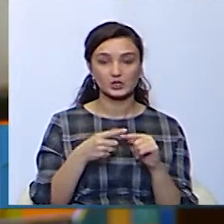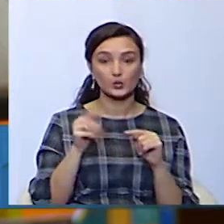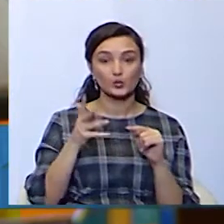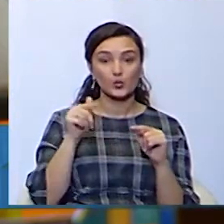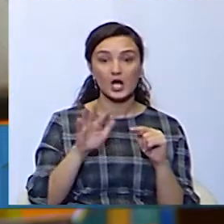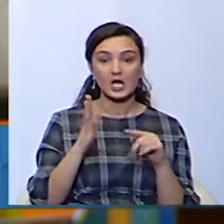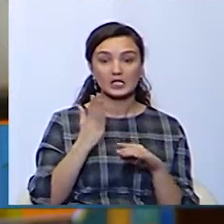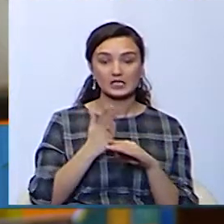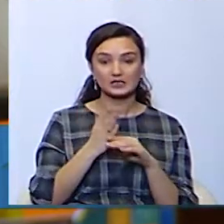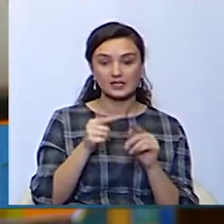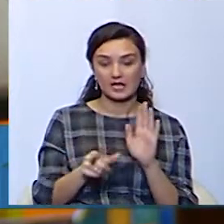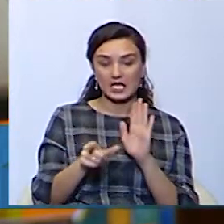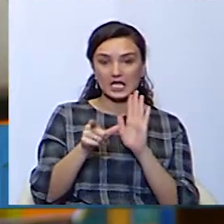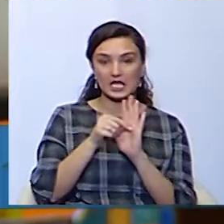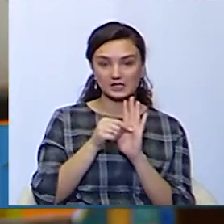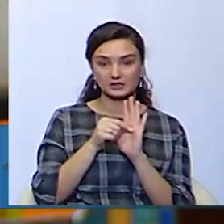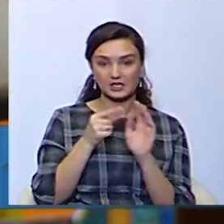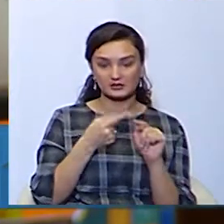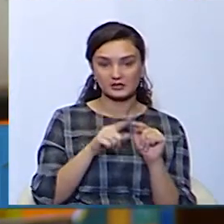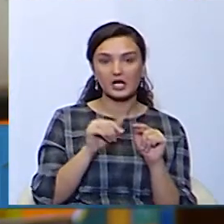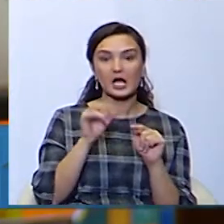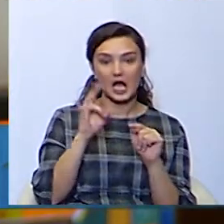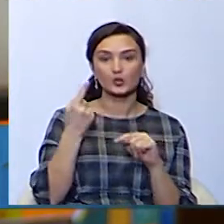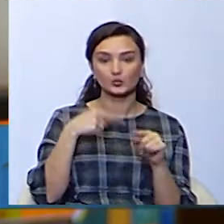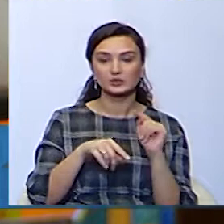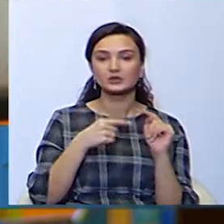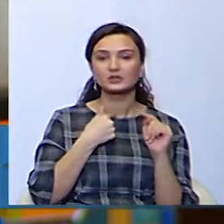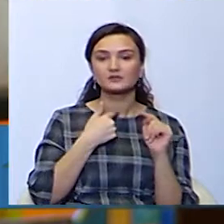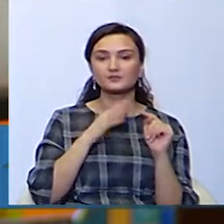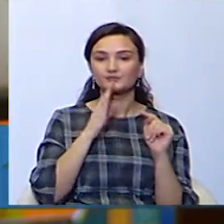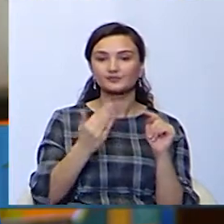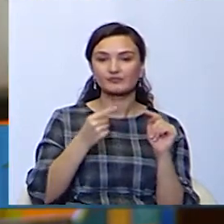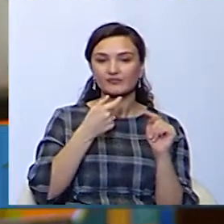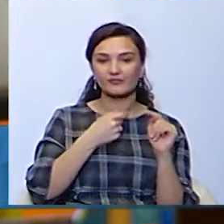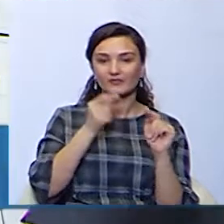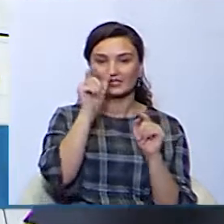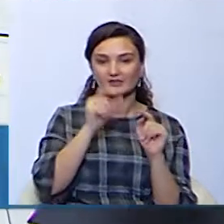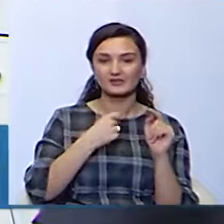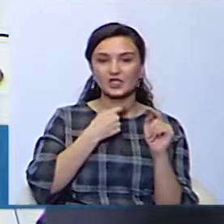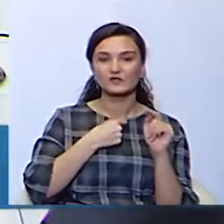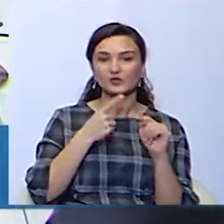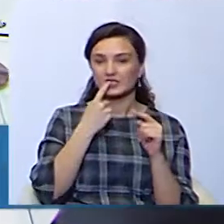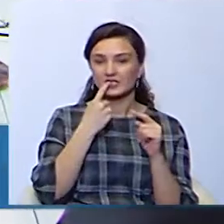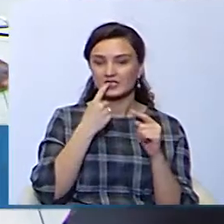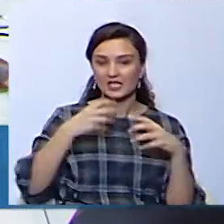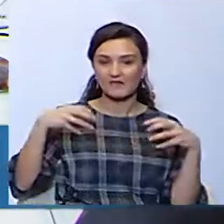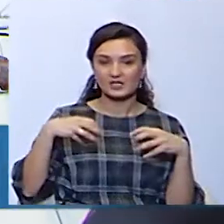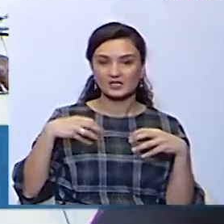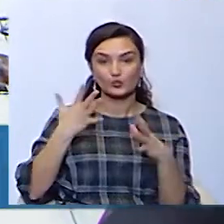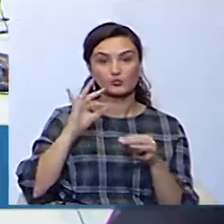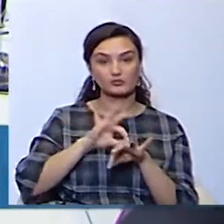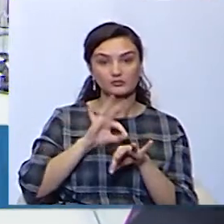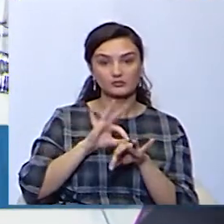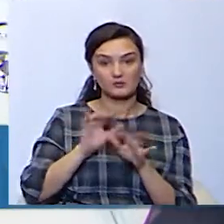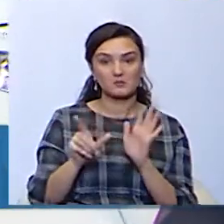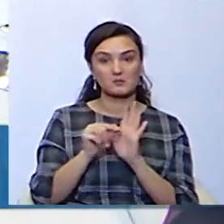რაიმე გვერდითი თანხლები ექსტრაგენიტალური, ანუ რაც საშვილოსნოსთან და მის საკვერცხებთან არ არის დაკავშირებული პათოლოგიები,